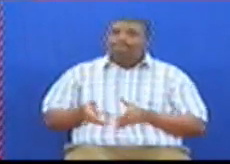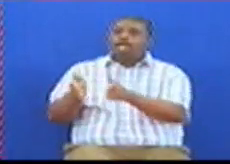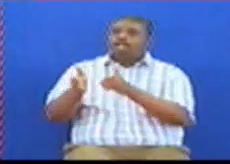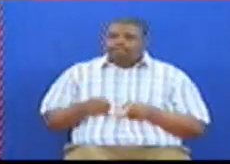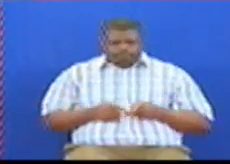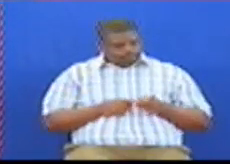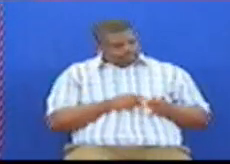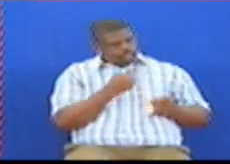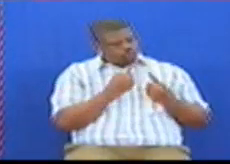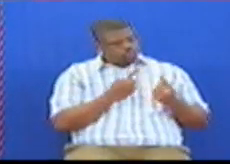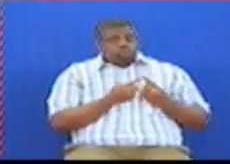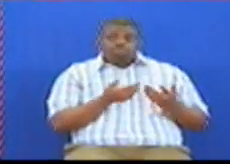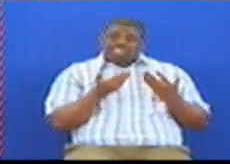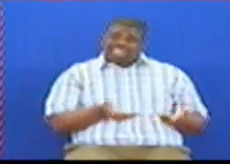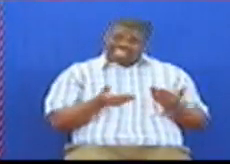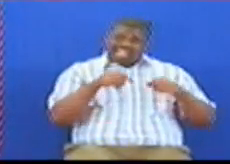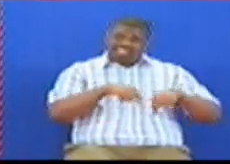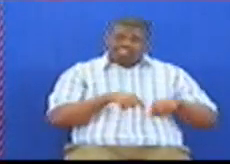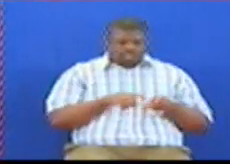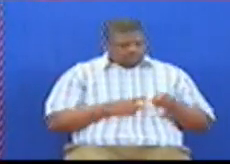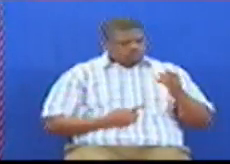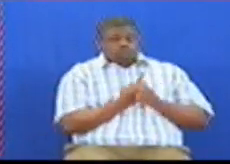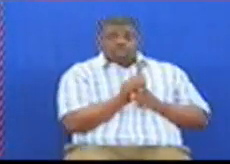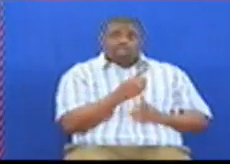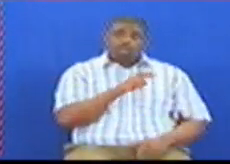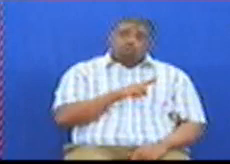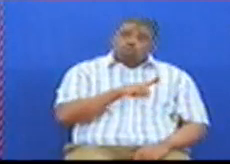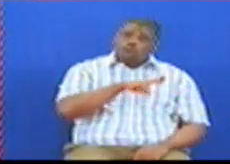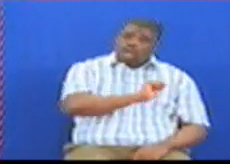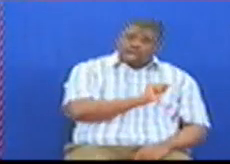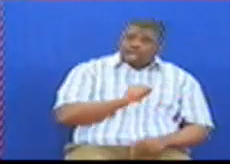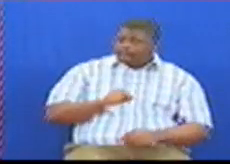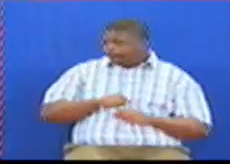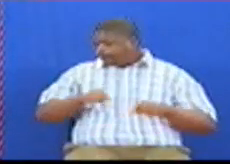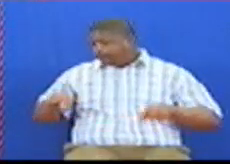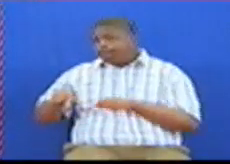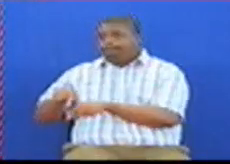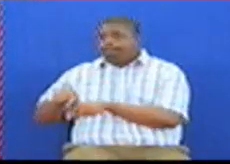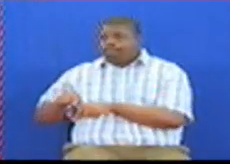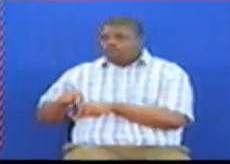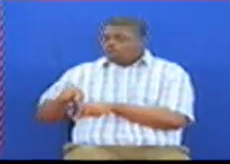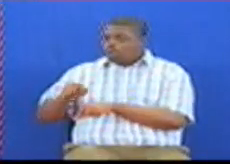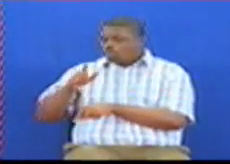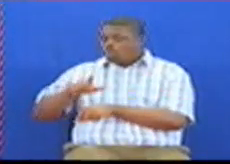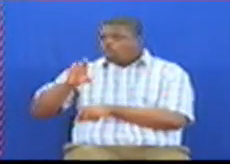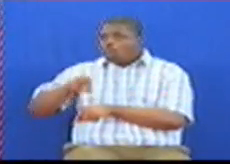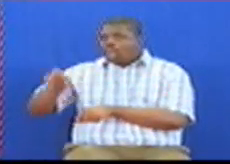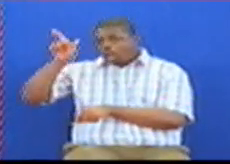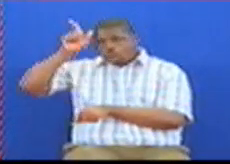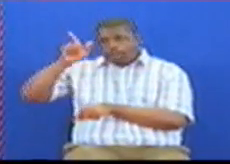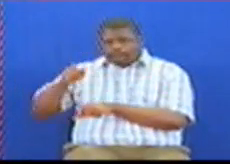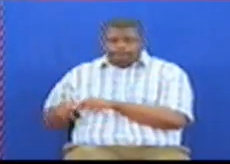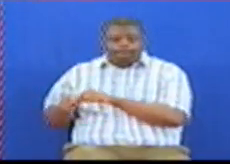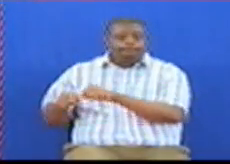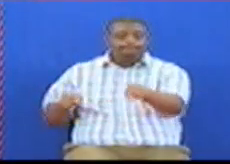Hapa ninavyoongea barabara kutoka Ruambuyuni kwenda Malolo kwenda Ulelingombe inatokea mpaka Mpwapwa ambayo